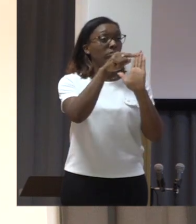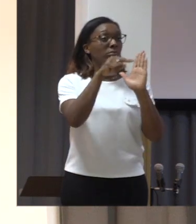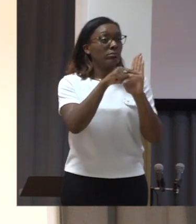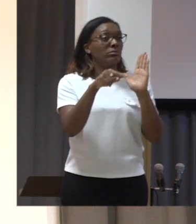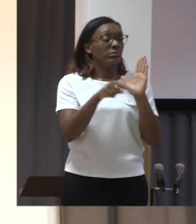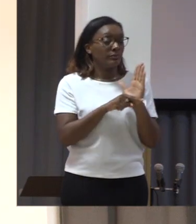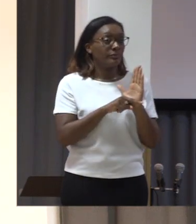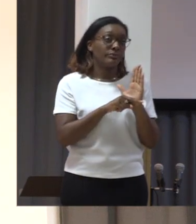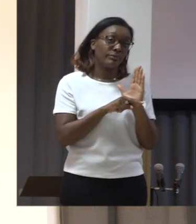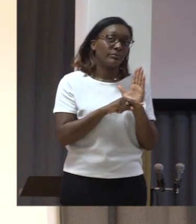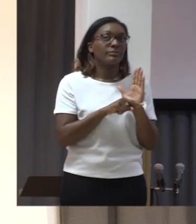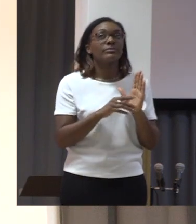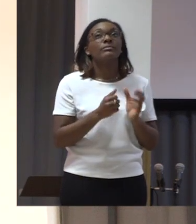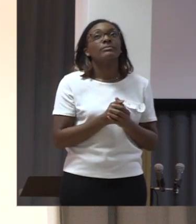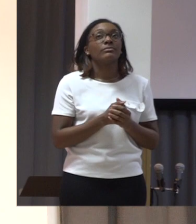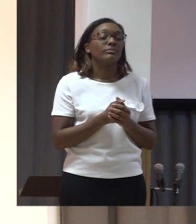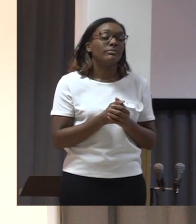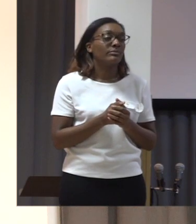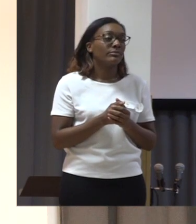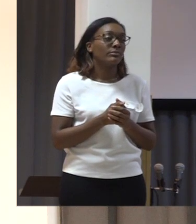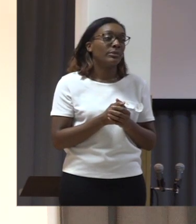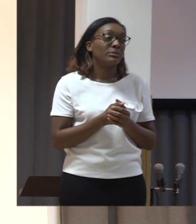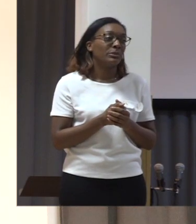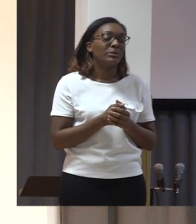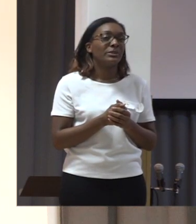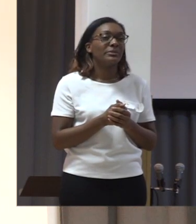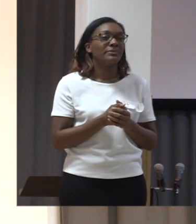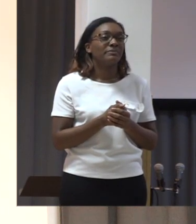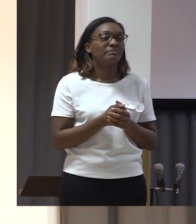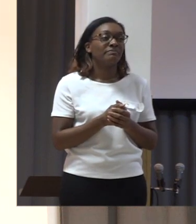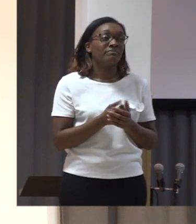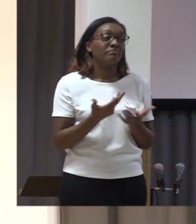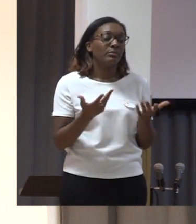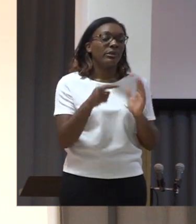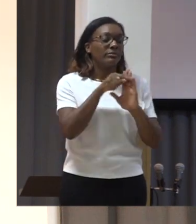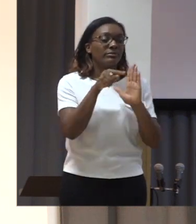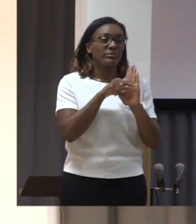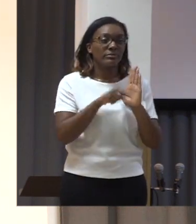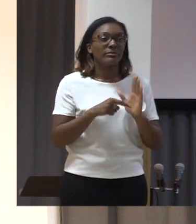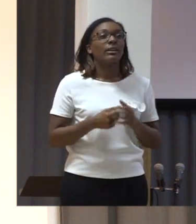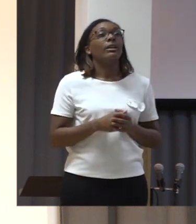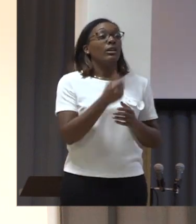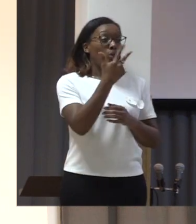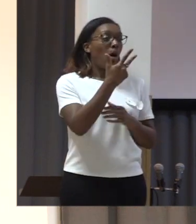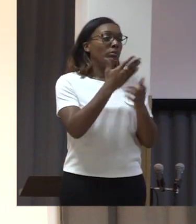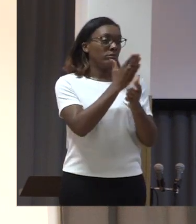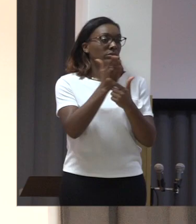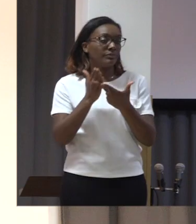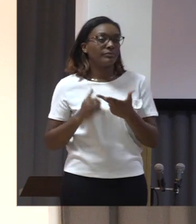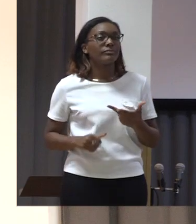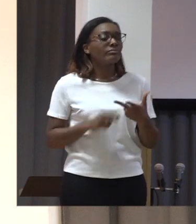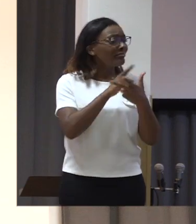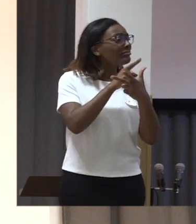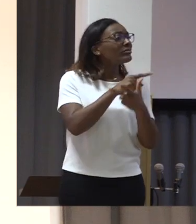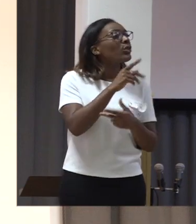les leçons que nous pouvons retenir de ce texte. La demande du peuple d'Israël. Quelle était leur